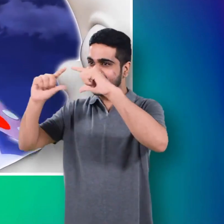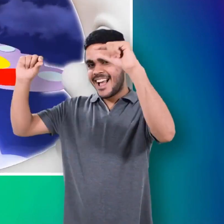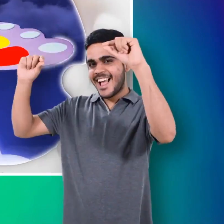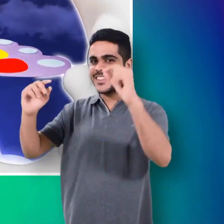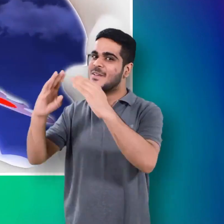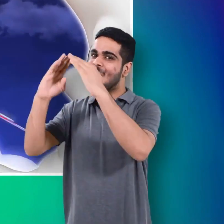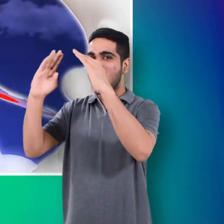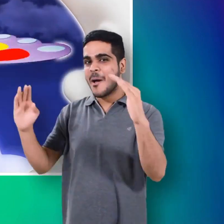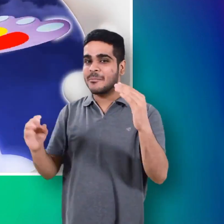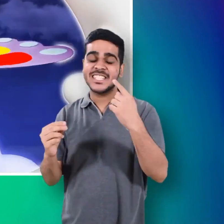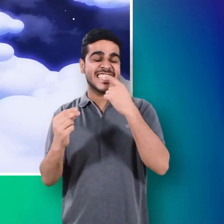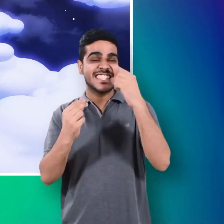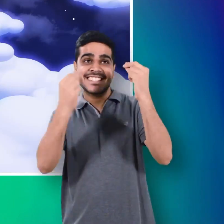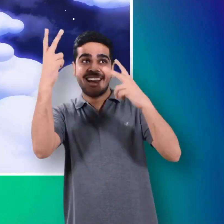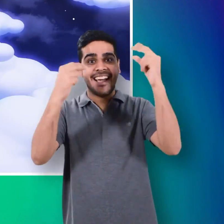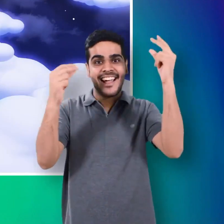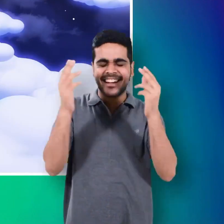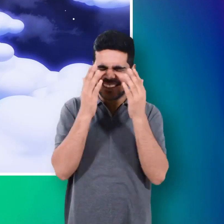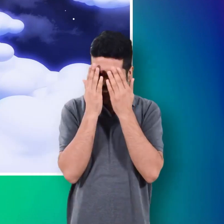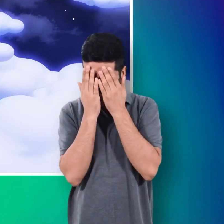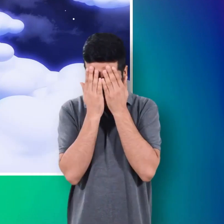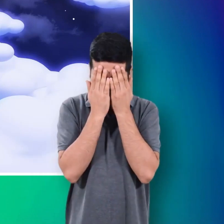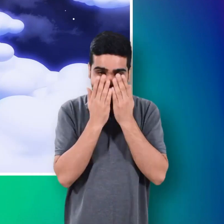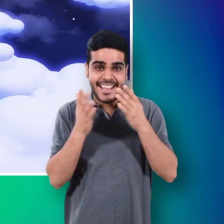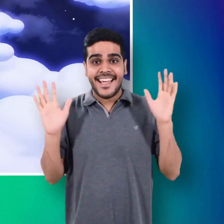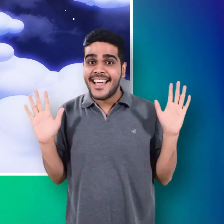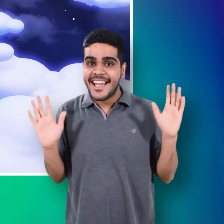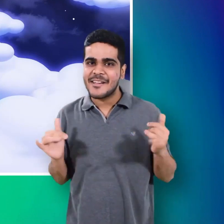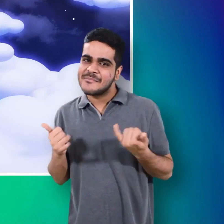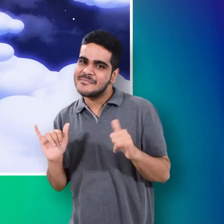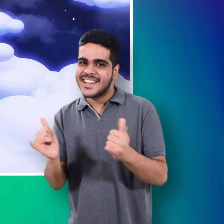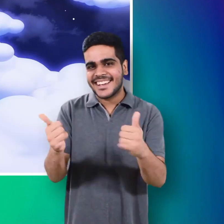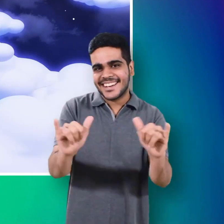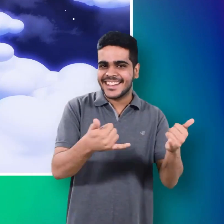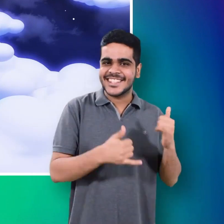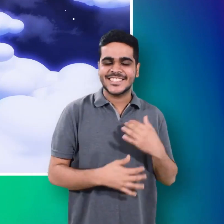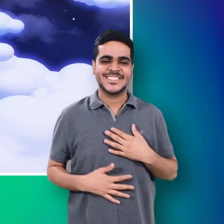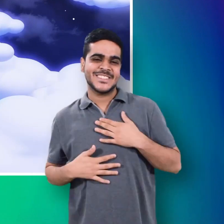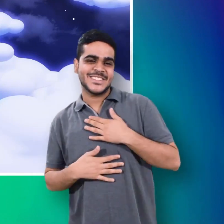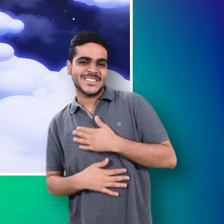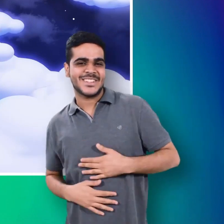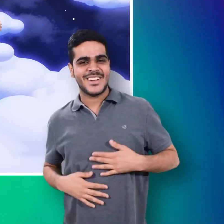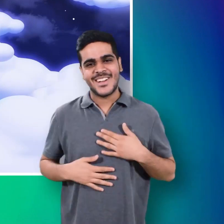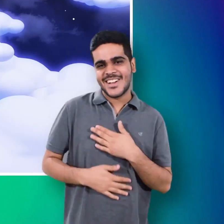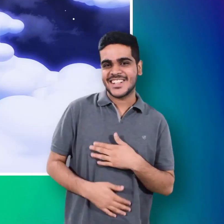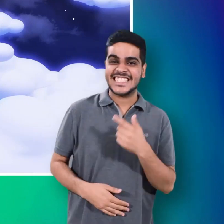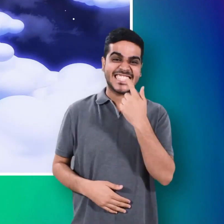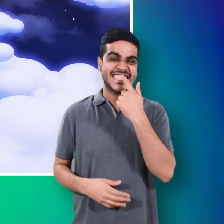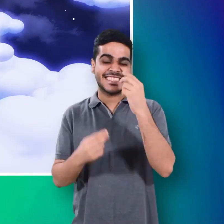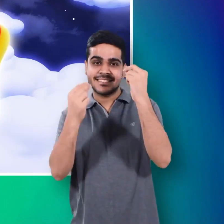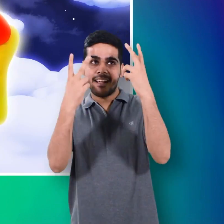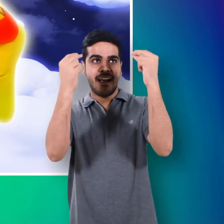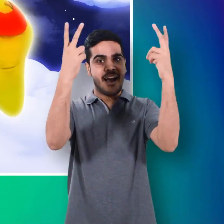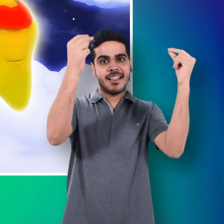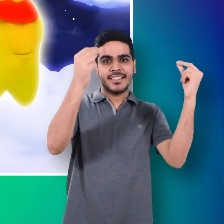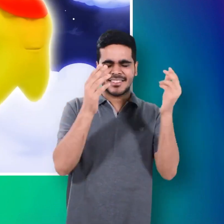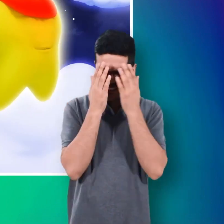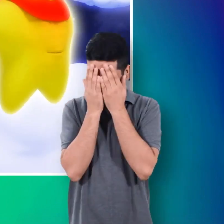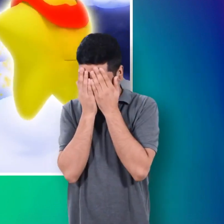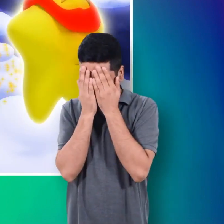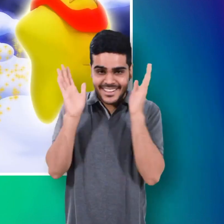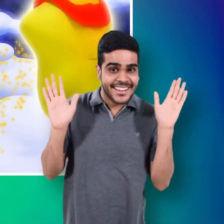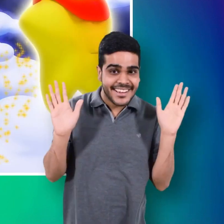के घर जाएगा। तारों के संग आँख में चोली खेल के दिल बहलाएगा। तारों